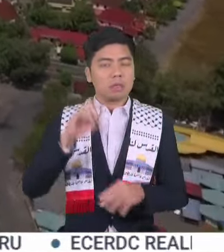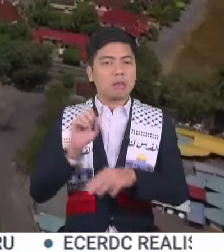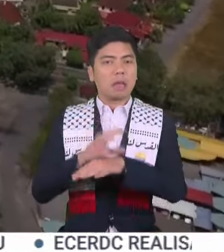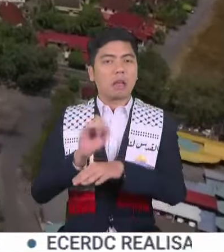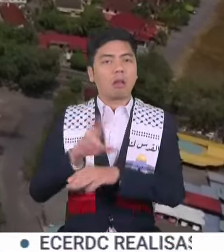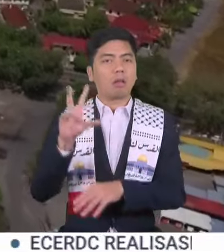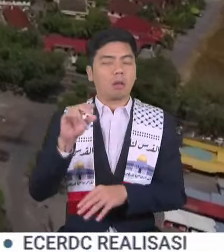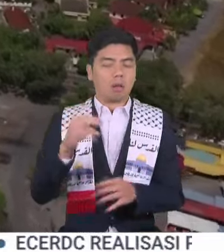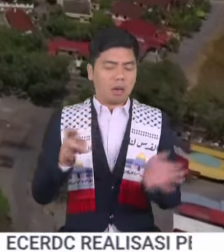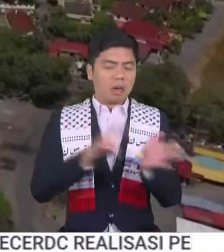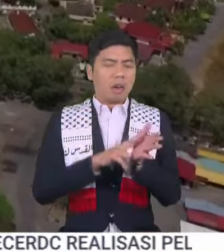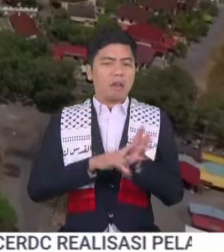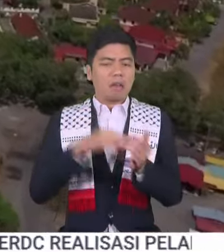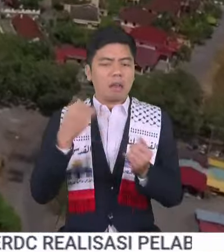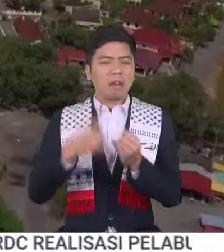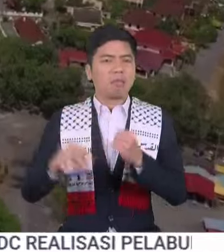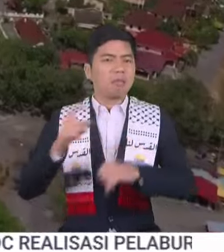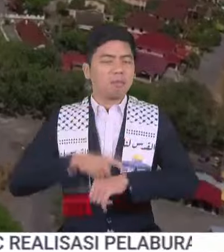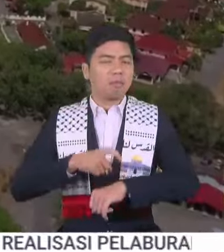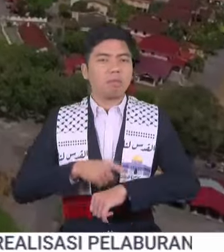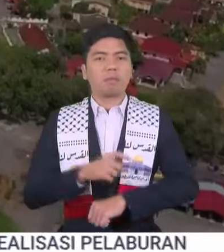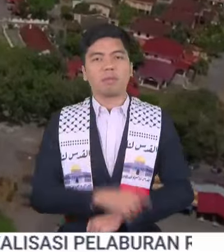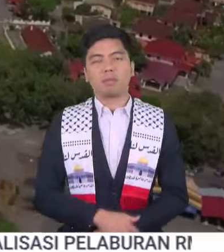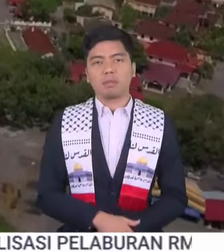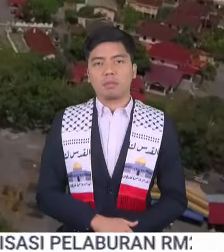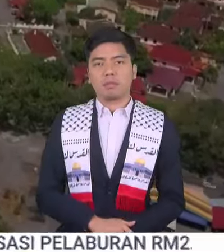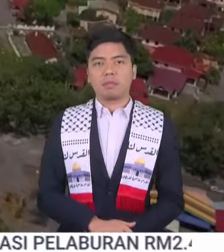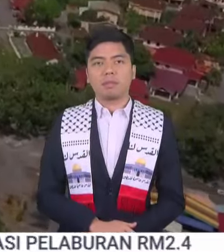untuk membuat pengemaskinian padu.